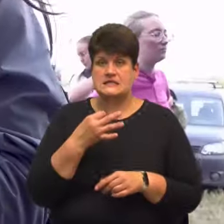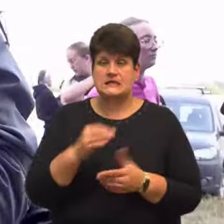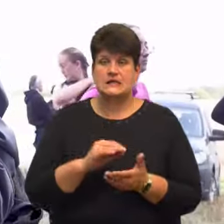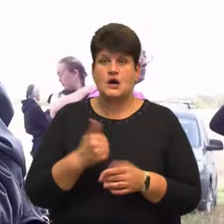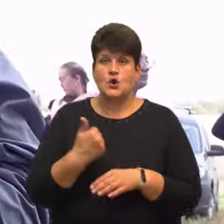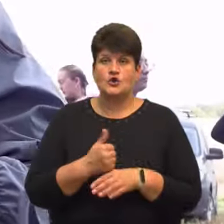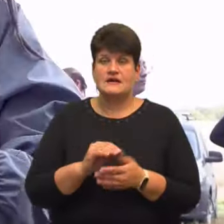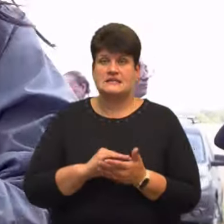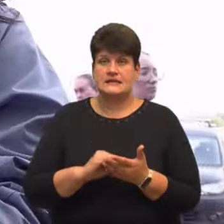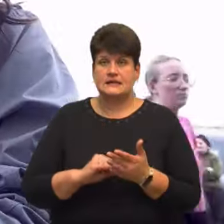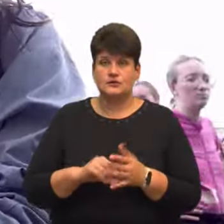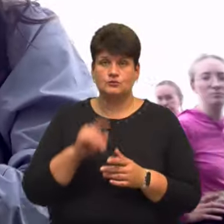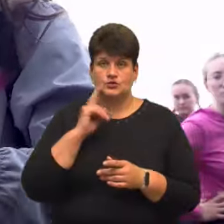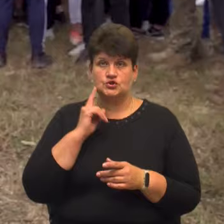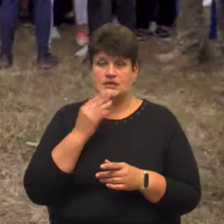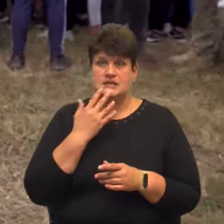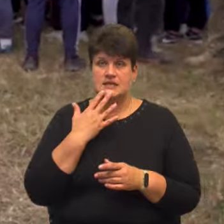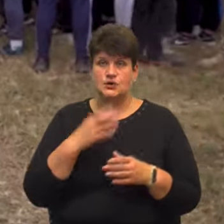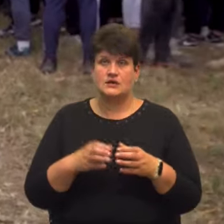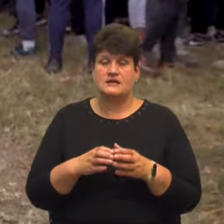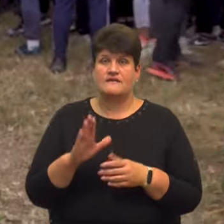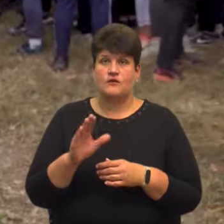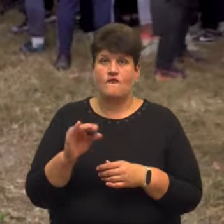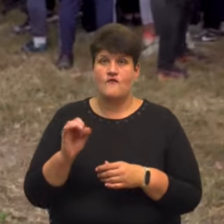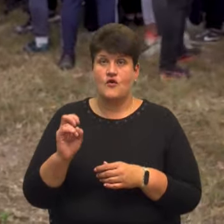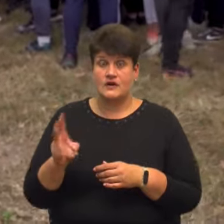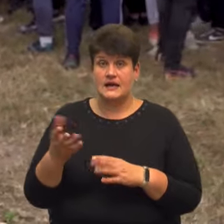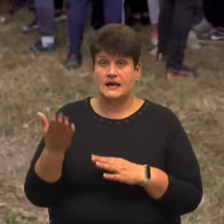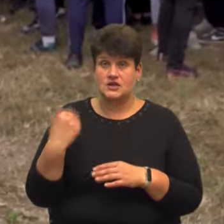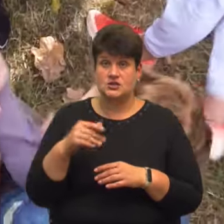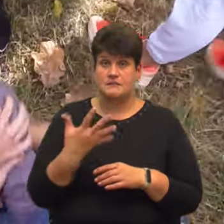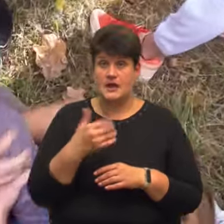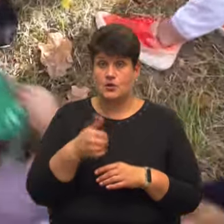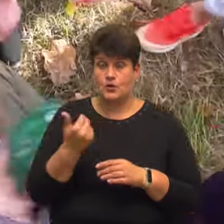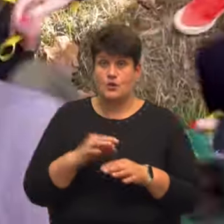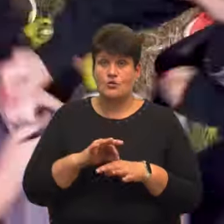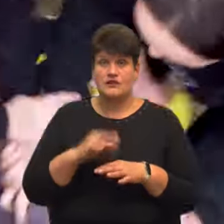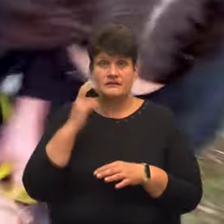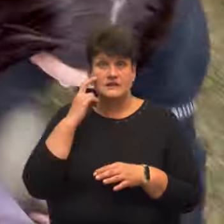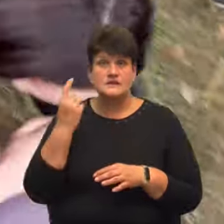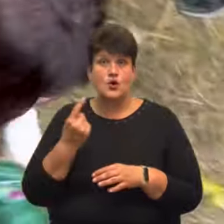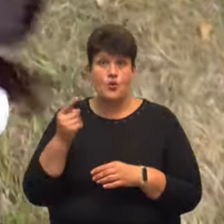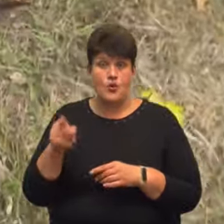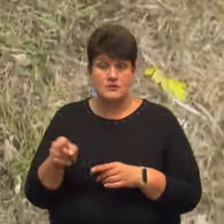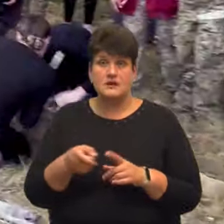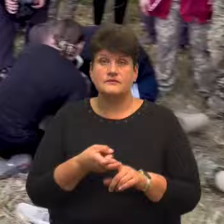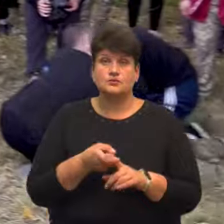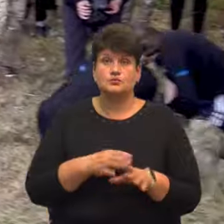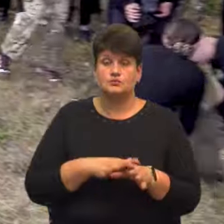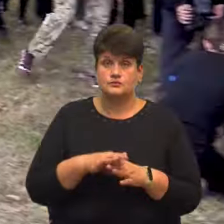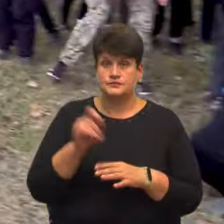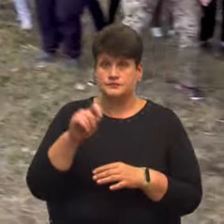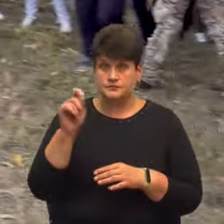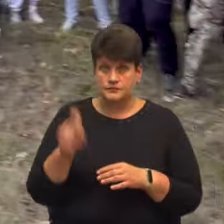модіжного націоналістичного конгресу Вікторія вовк каже раніше її пть років проводили на Київщині проте через повномасштабне вторгнення